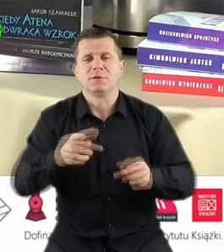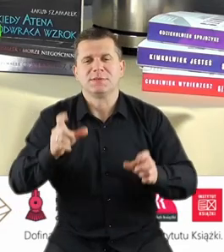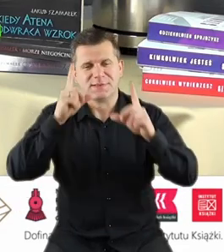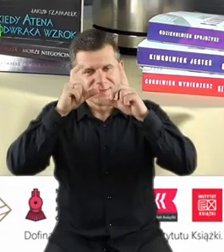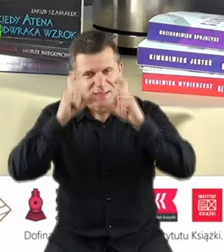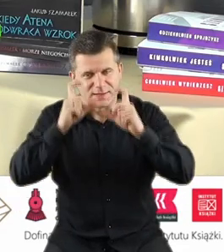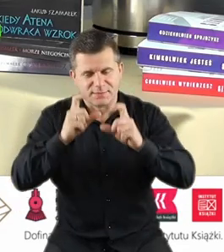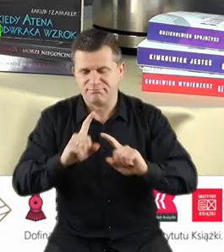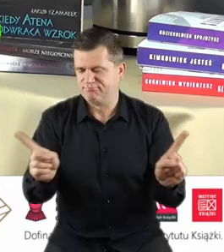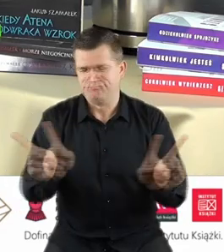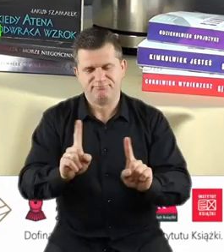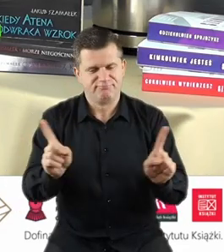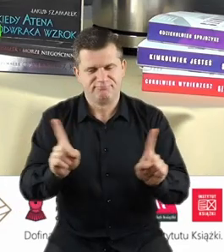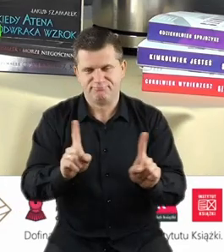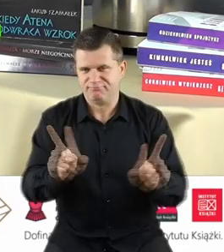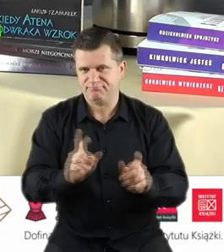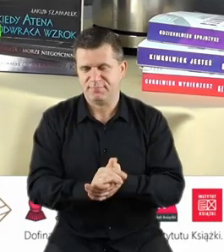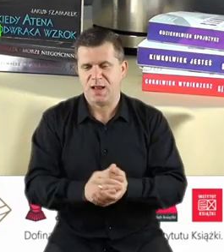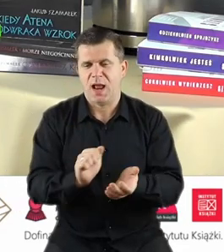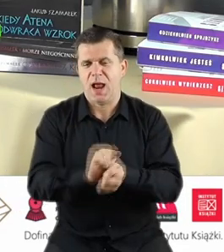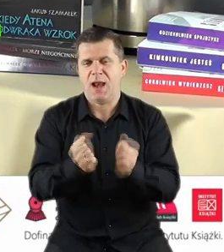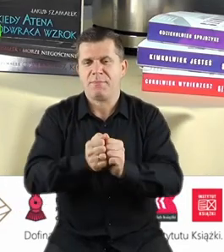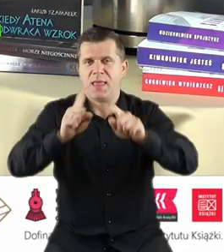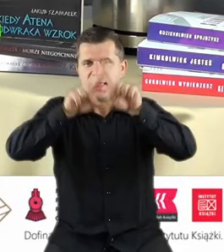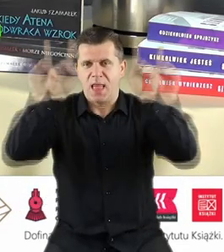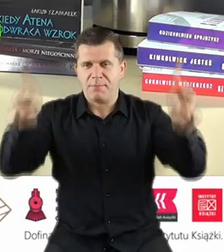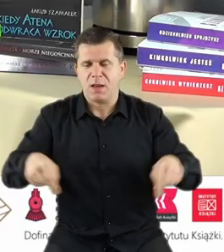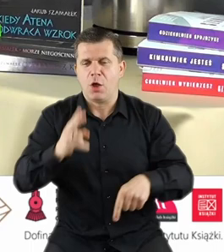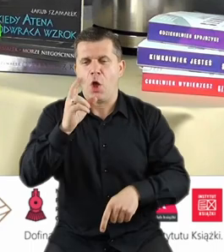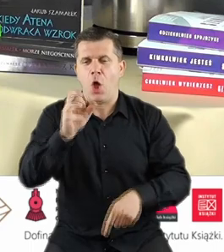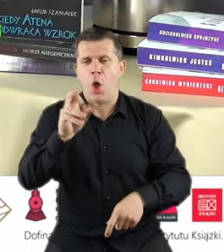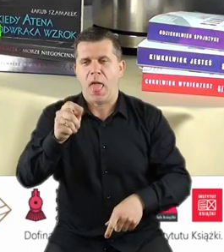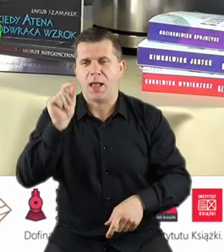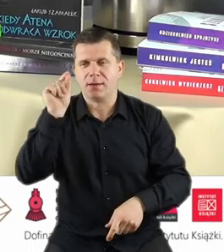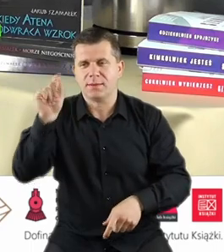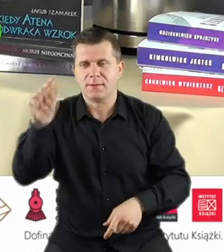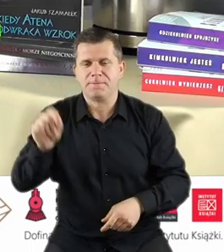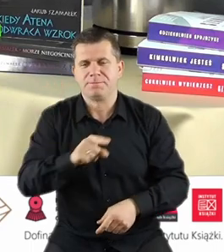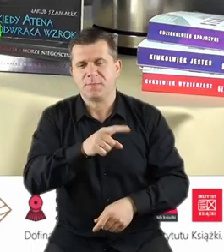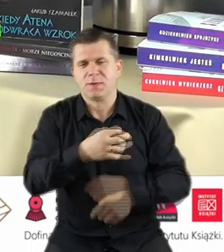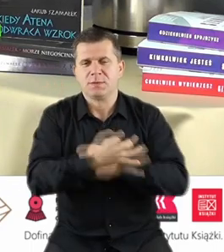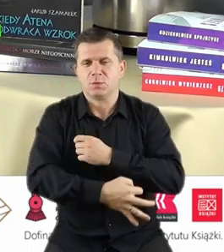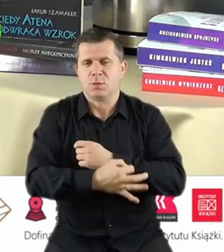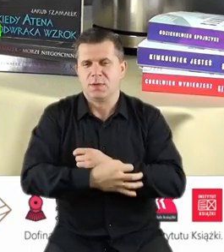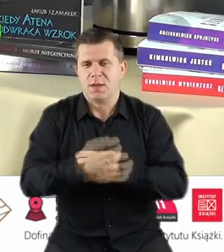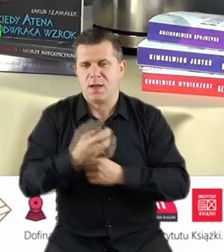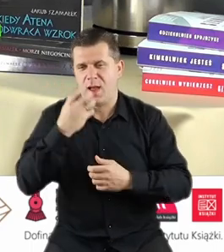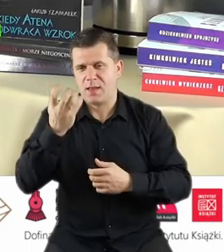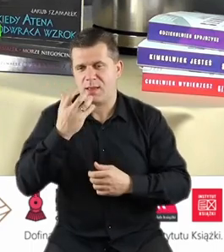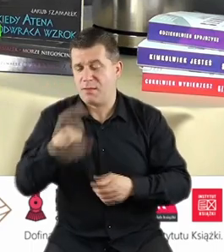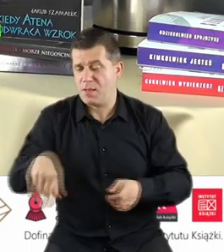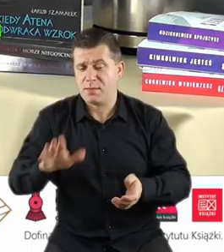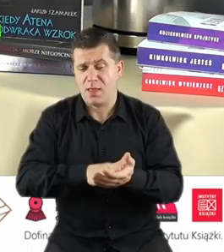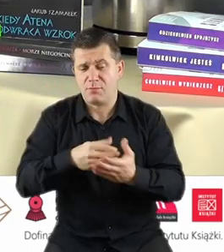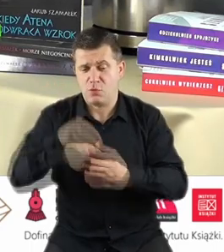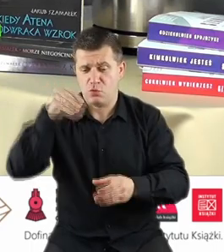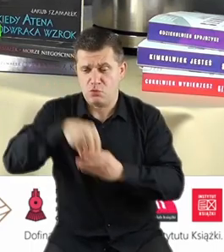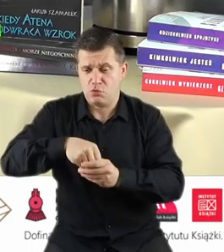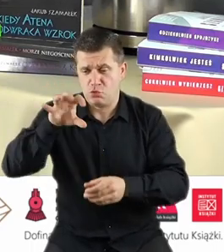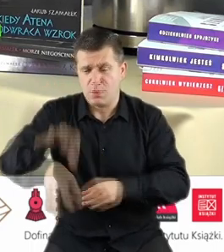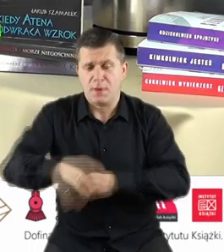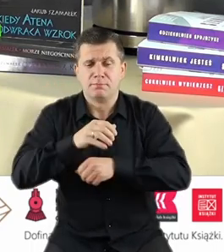wiem, tablicy korkowej w akademiku. Bo ja rozumiem, że na przykład w gronie przyjaciół możemy sobie pozwolić na